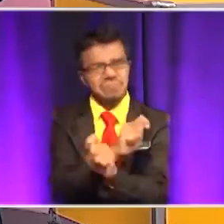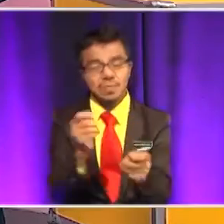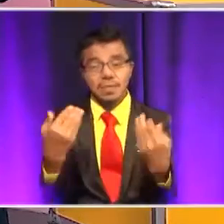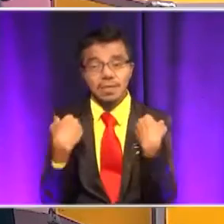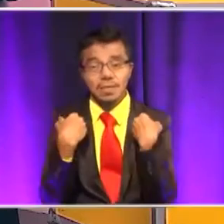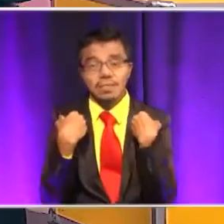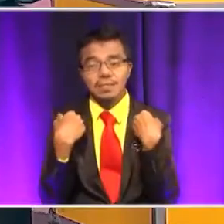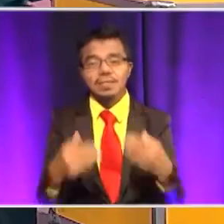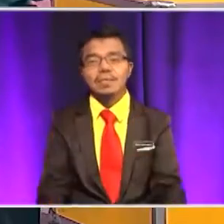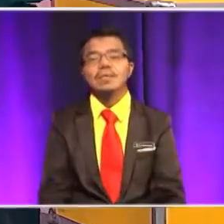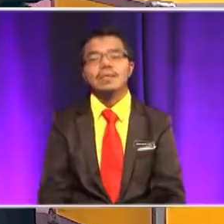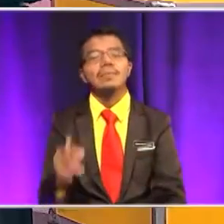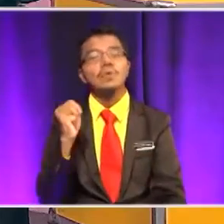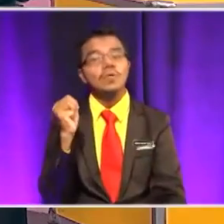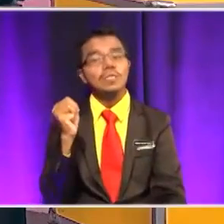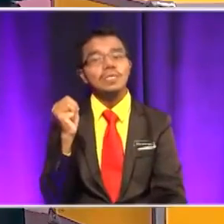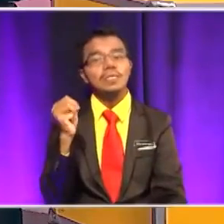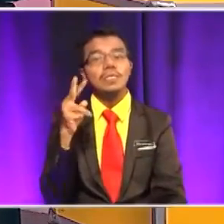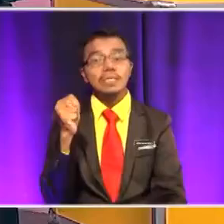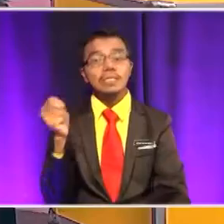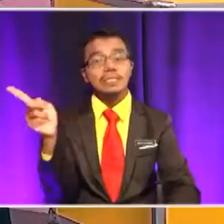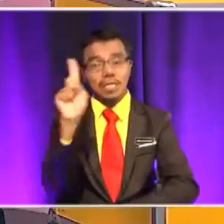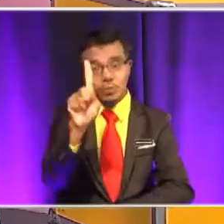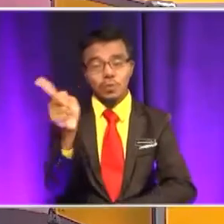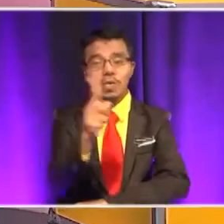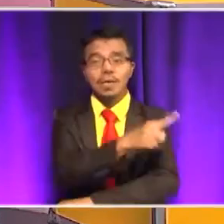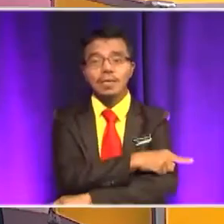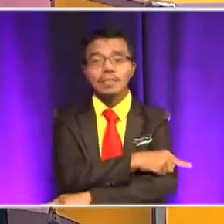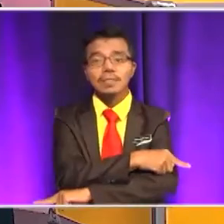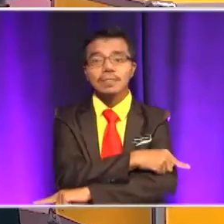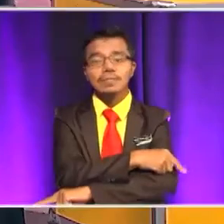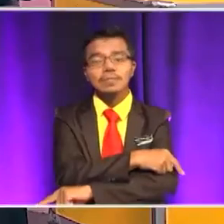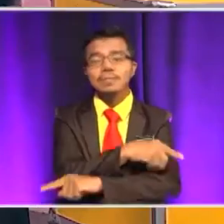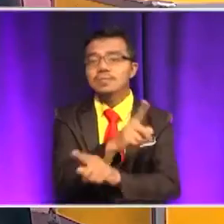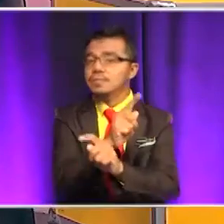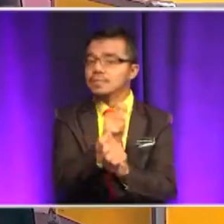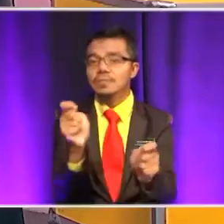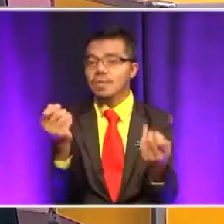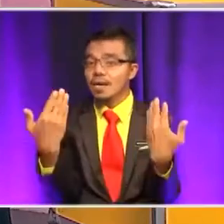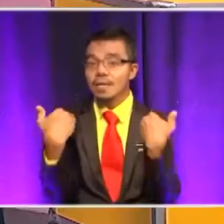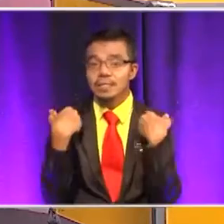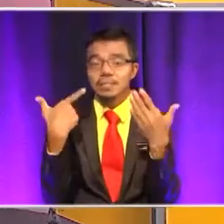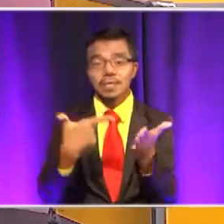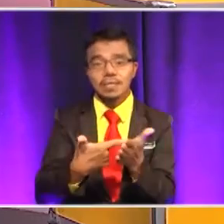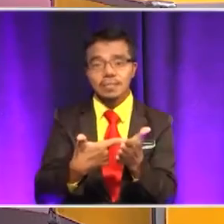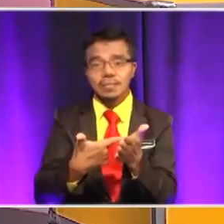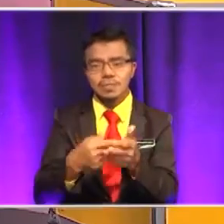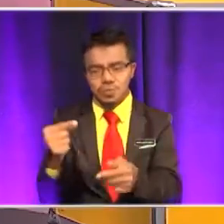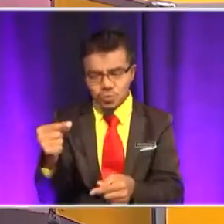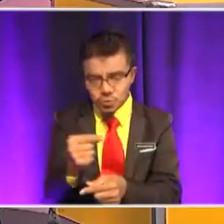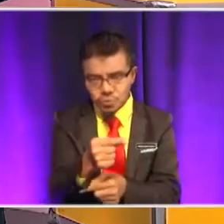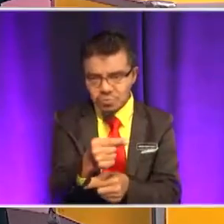dan mungkin satu hari nanti kita tak pasti mungkin akan datang dan takdir lagi slot untuk USB untuk tutup